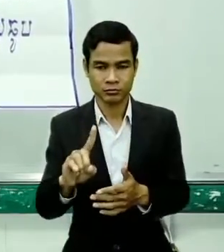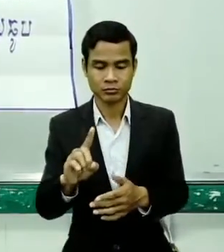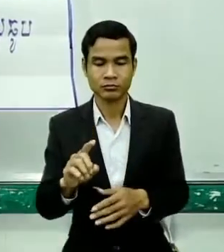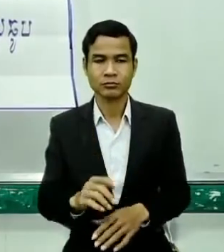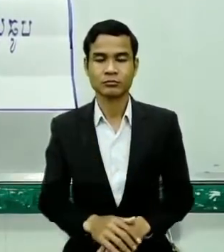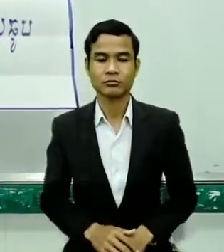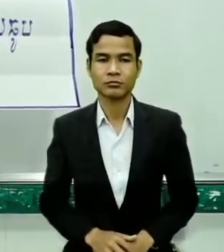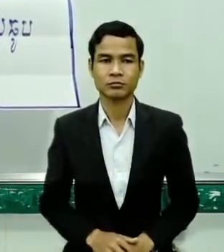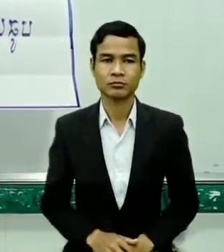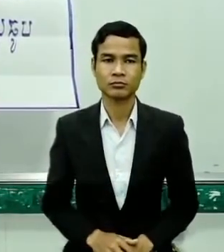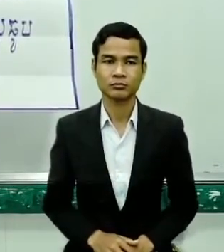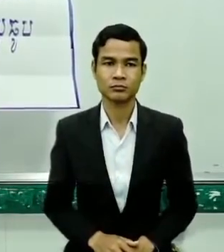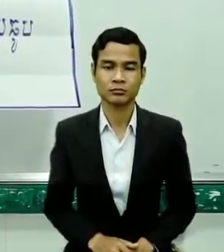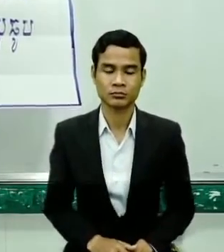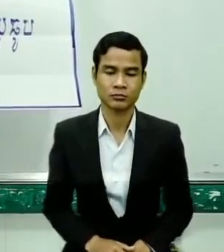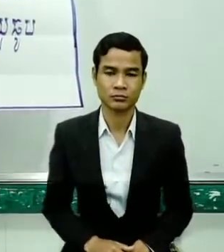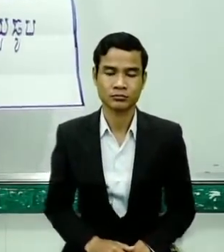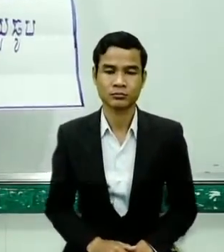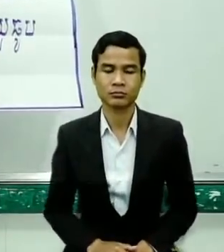dương